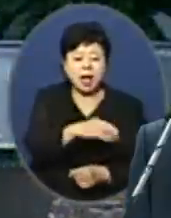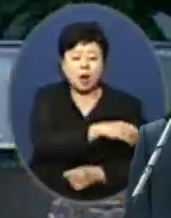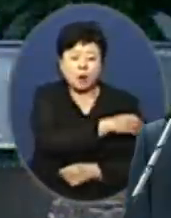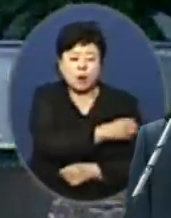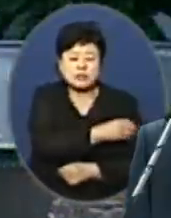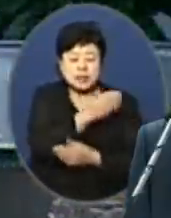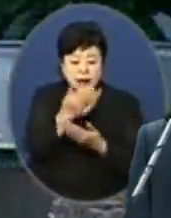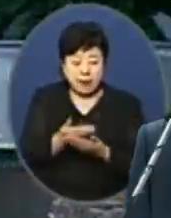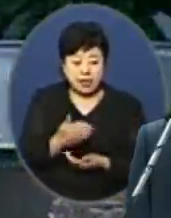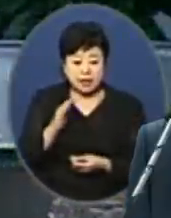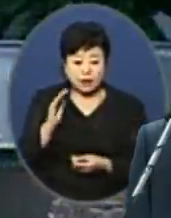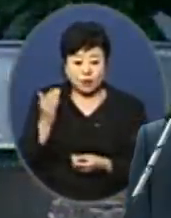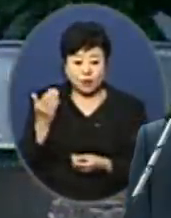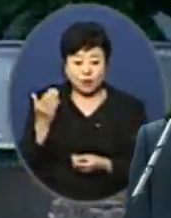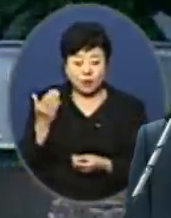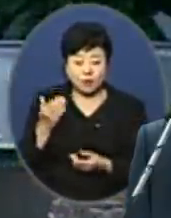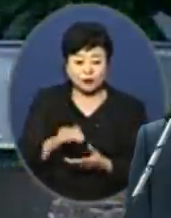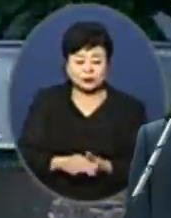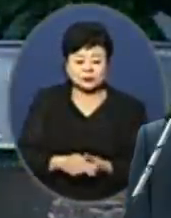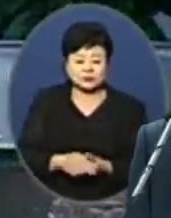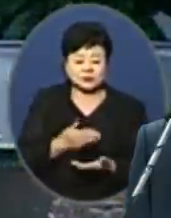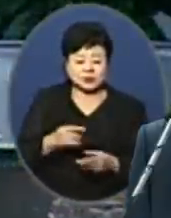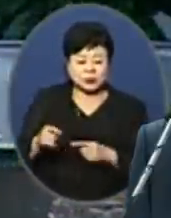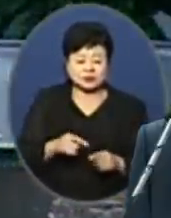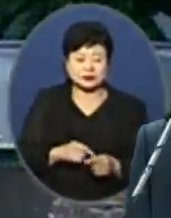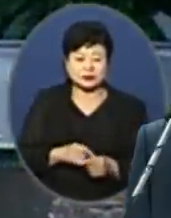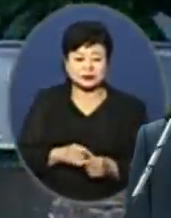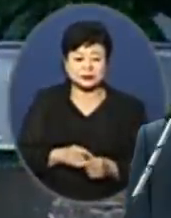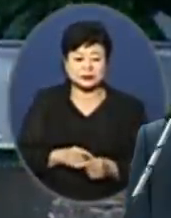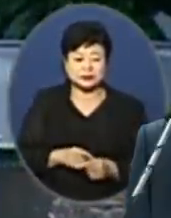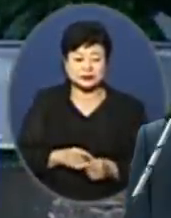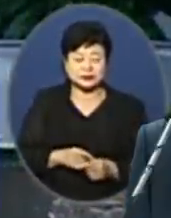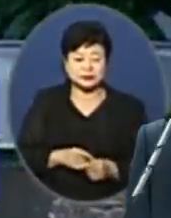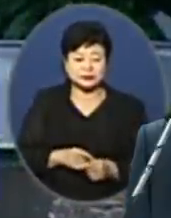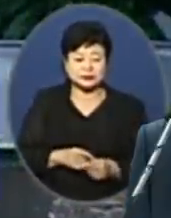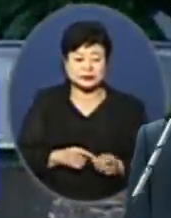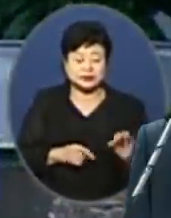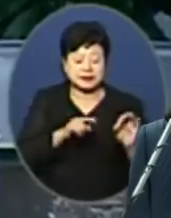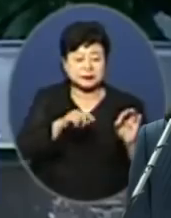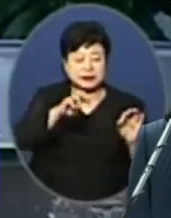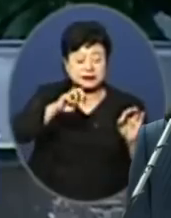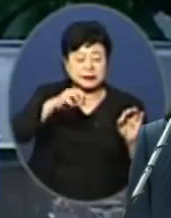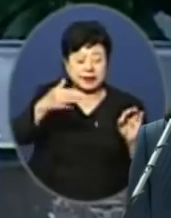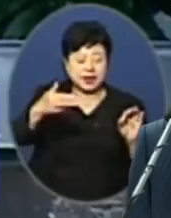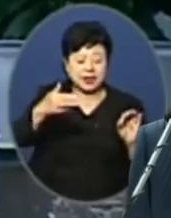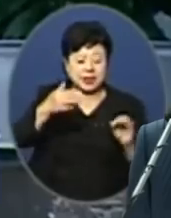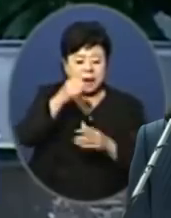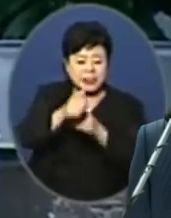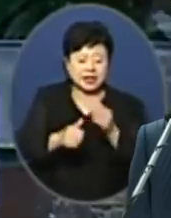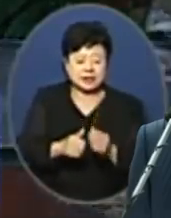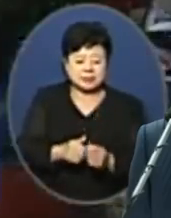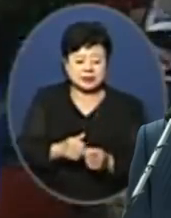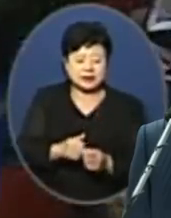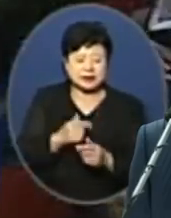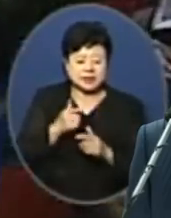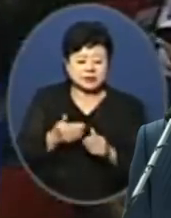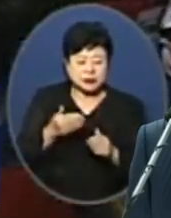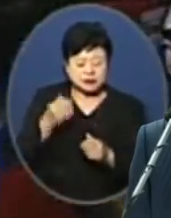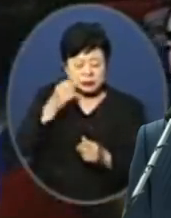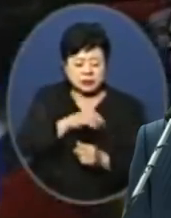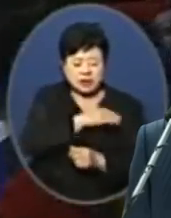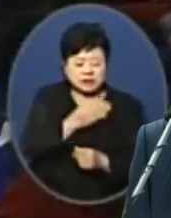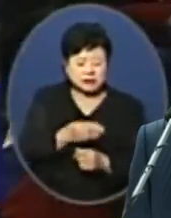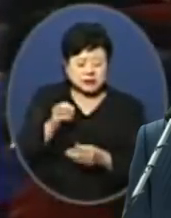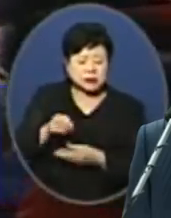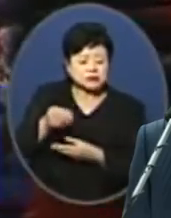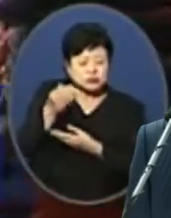권세를 받은 것입니다. 사도행전 10장 38절에 하나님이 나사렛 예수에게 성령과 능력을 기름부듯 하셨으며 그가